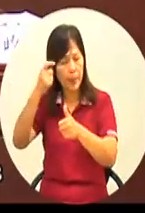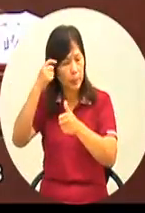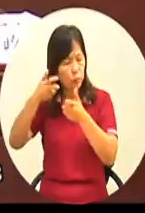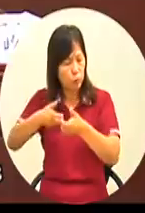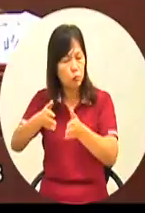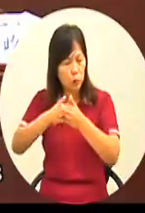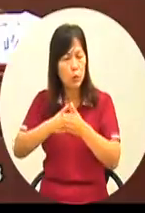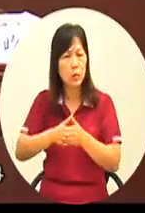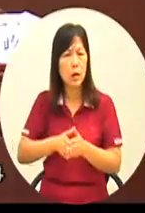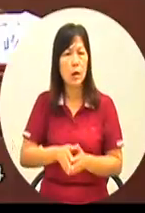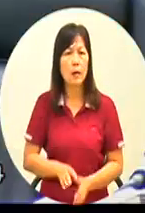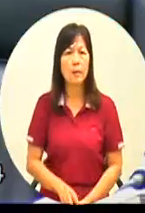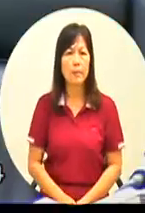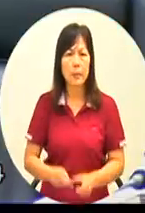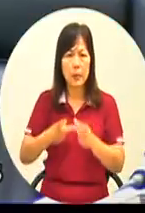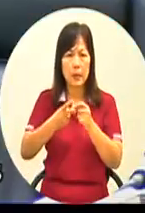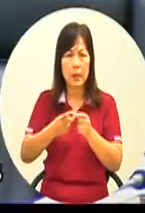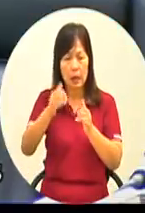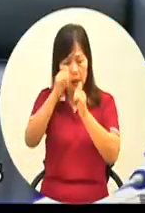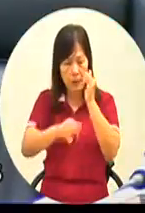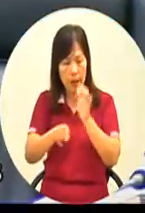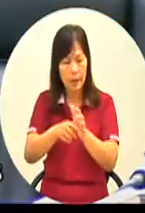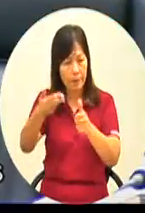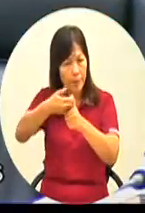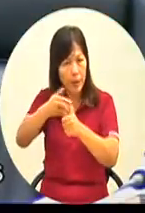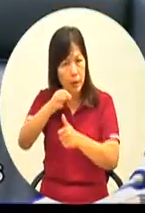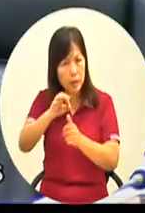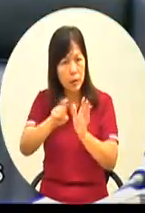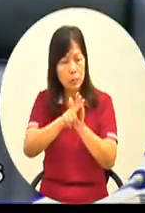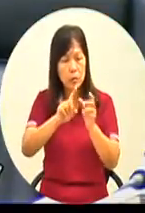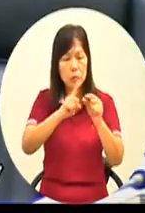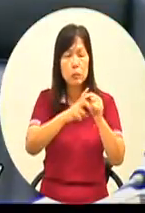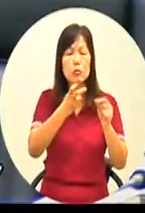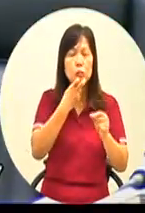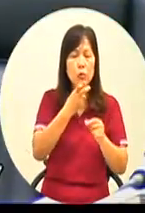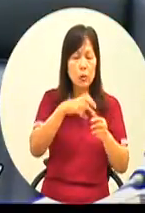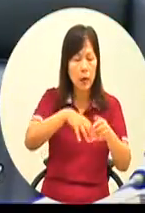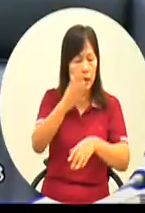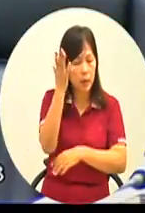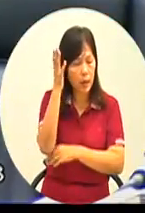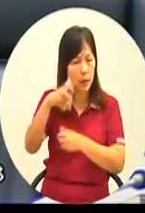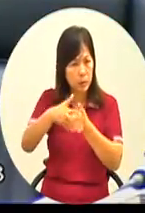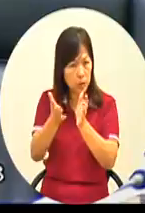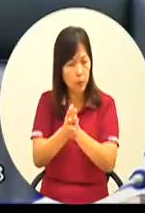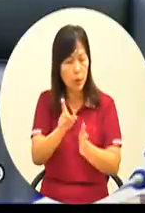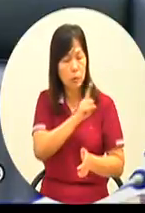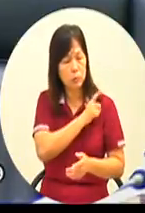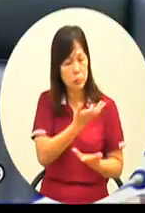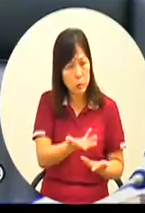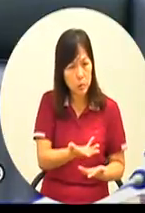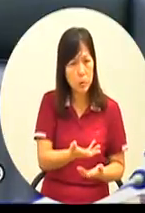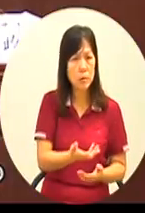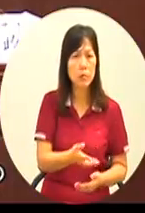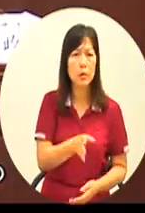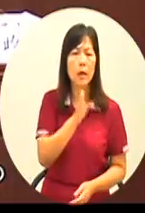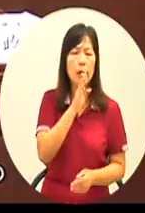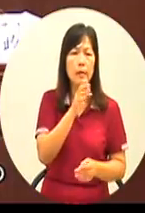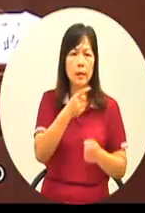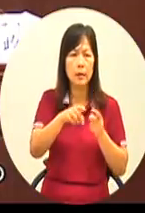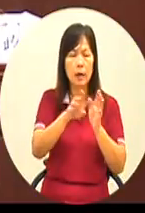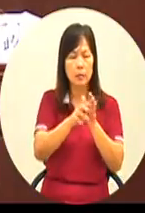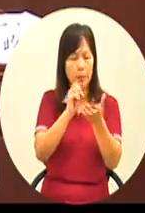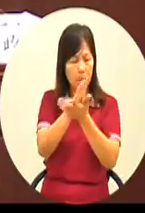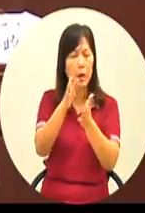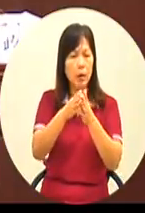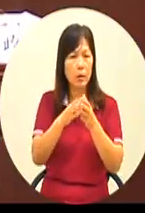那我问一下，二代培力的预算经费是来自于中央内政部还是我们自己的？ 我们自己其实应该是跟议员这样报告，